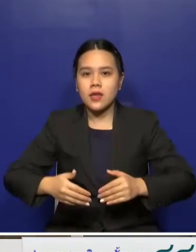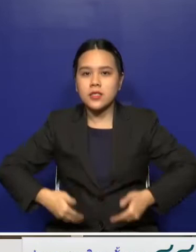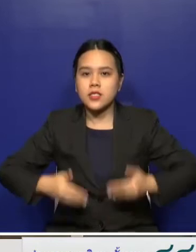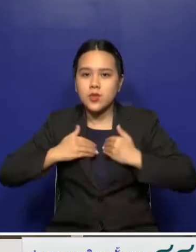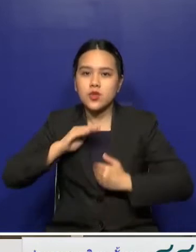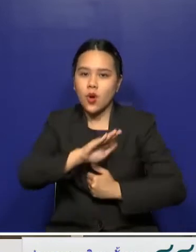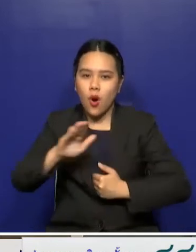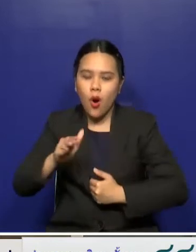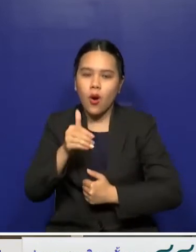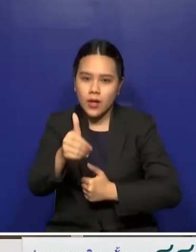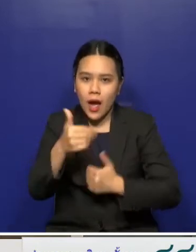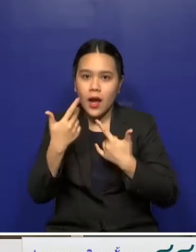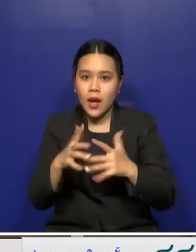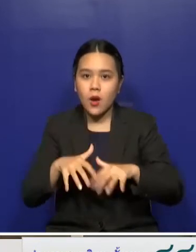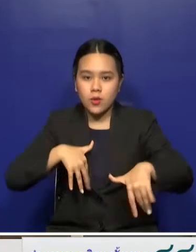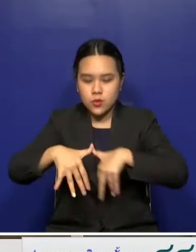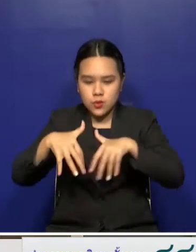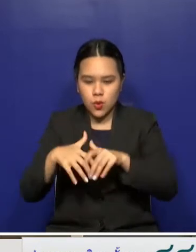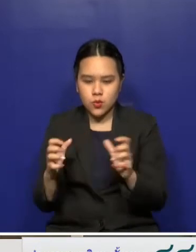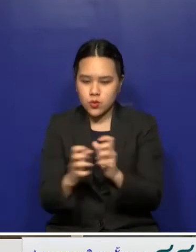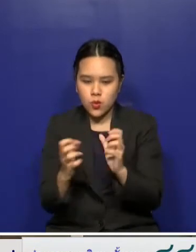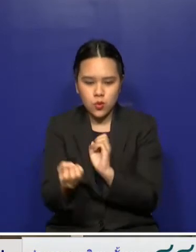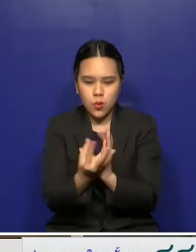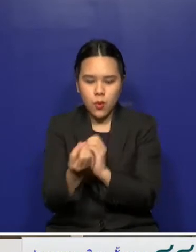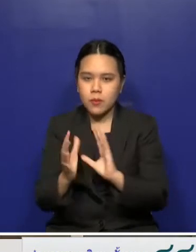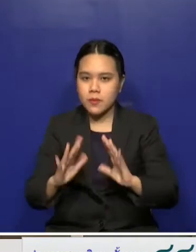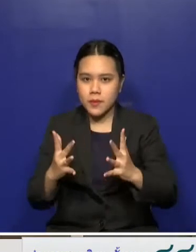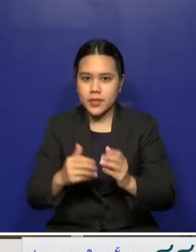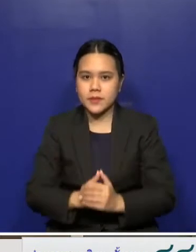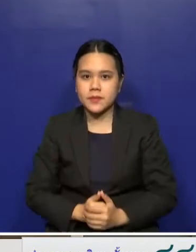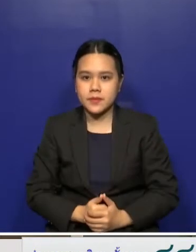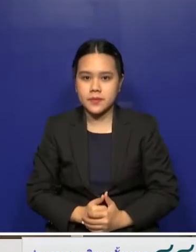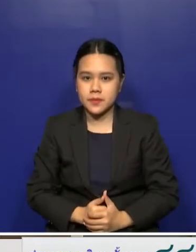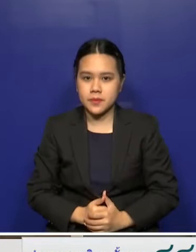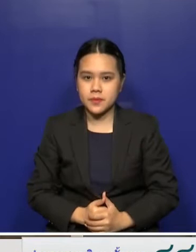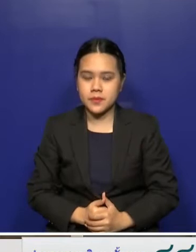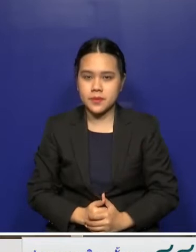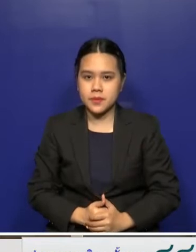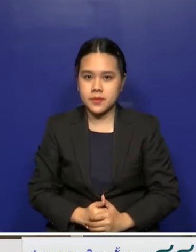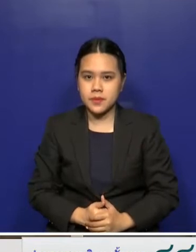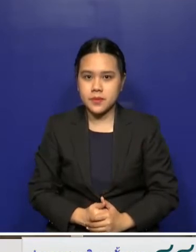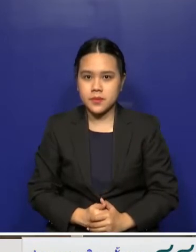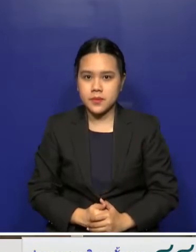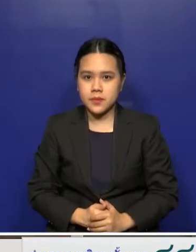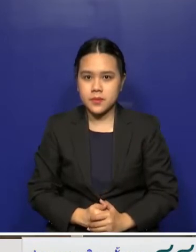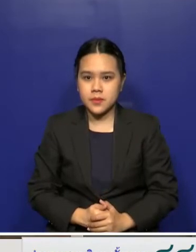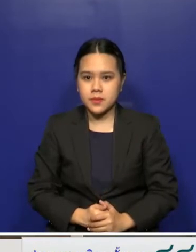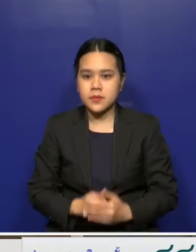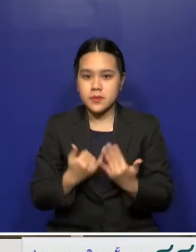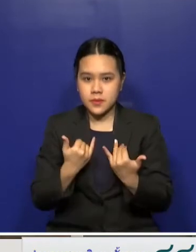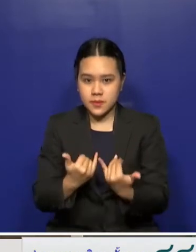บกับชุมชนโดยรอบพื้นที่เรื่องต่อมาก็คือการช่วยเหลือแล้วก็การเยียวย